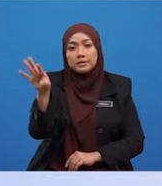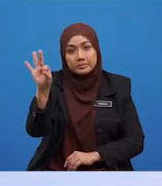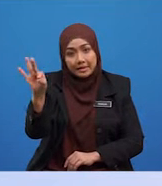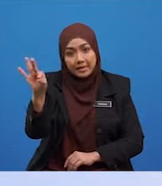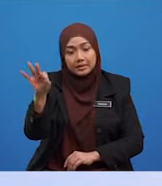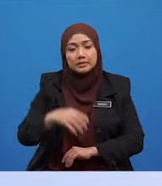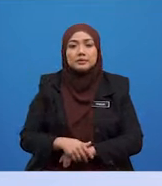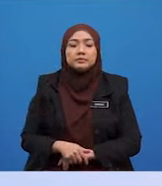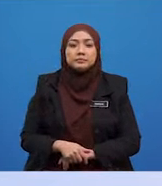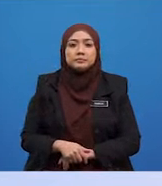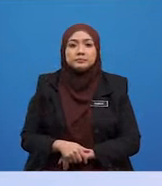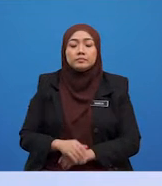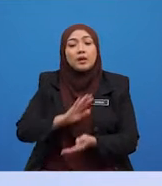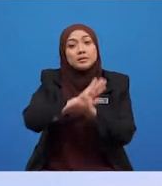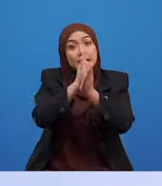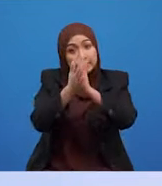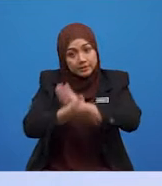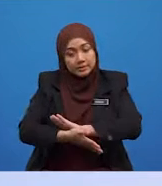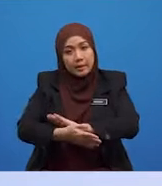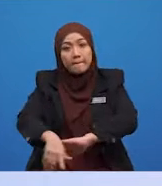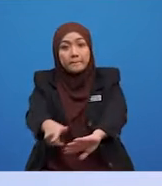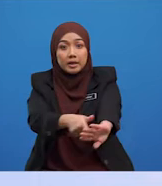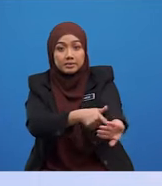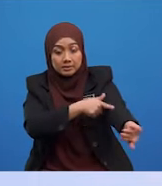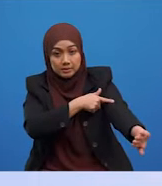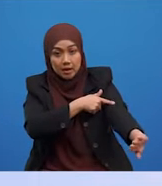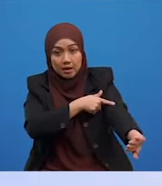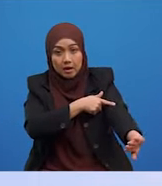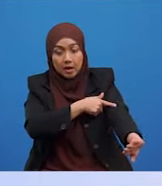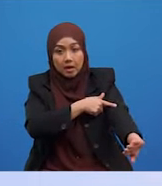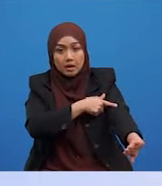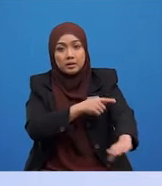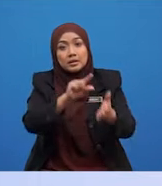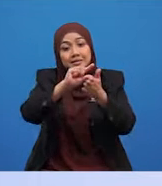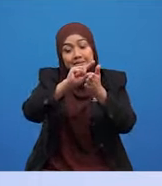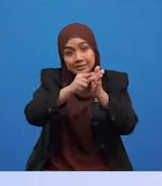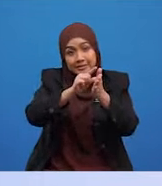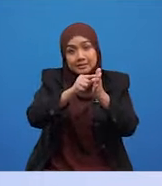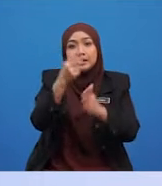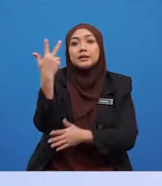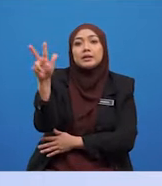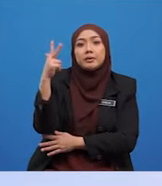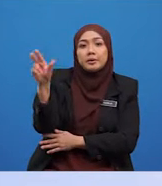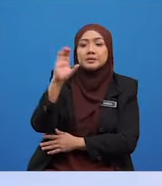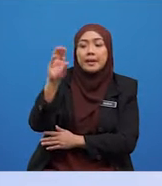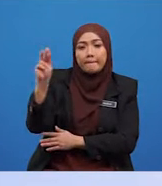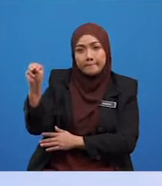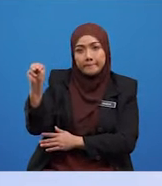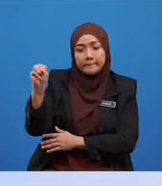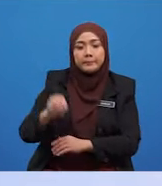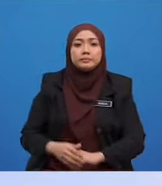169. Oleh itu, panjang OR atau jejari ialah 13